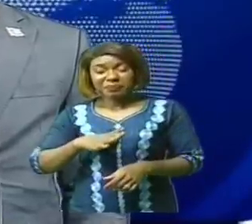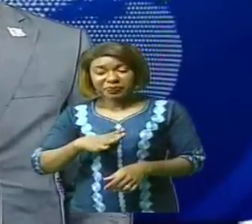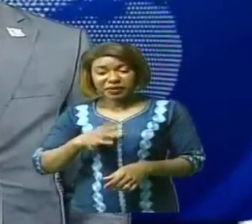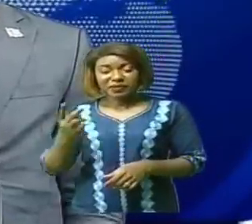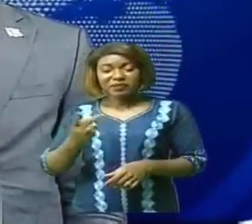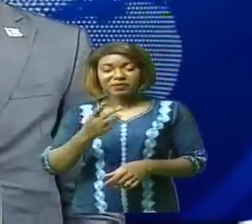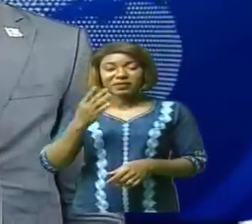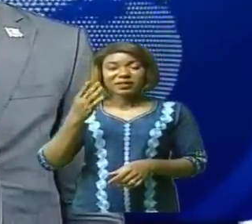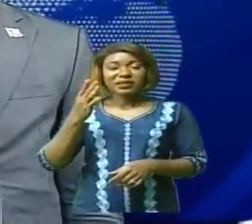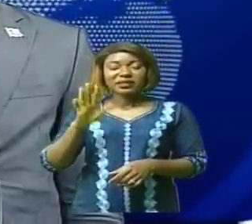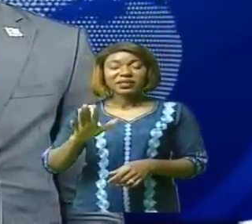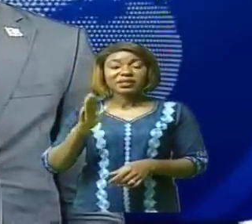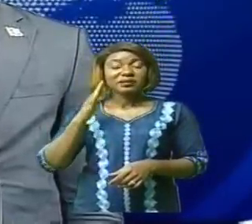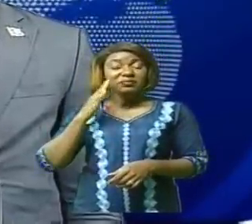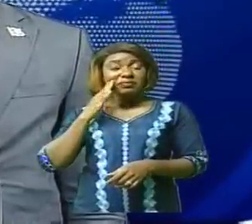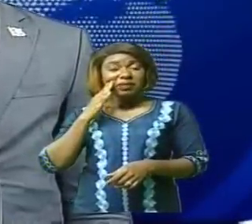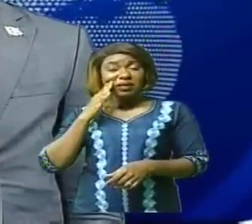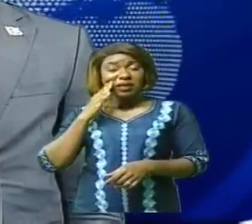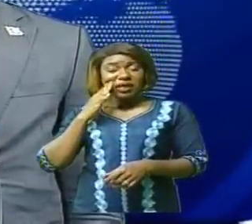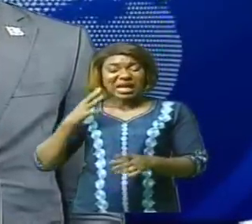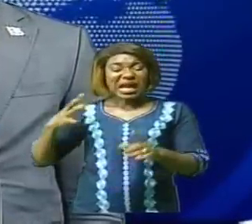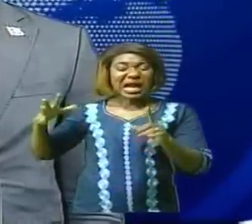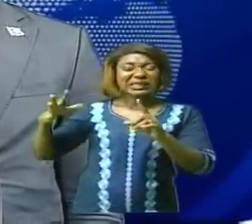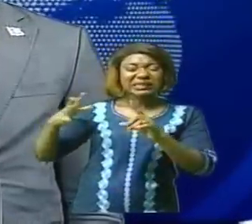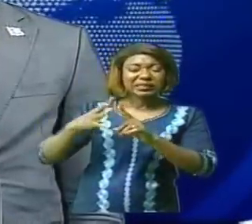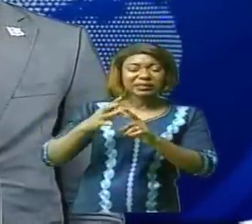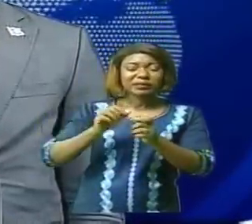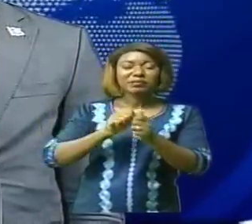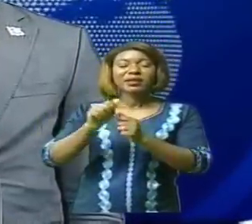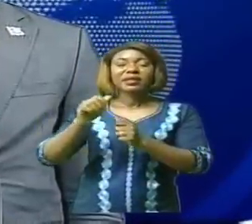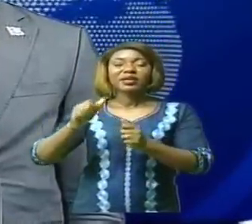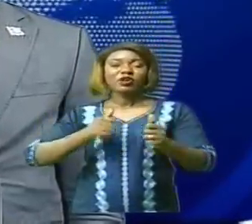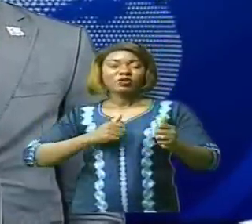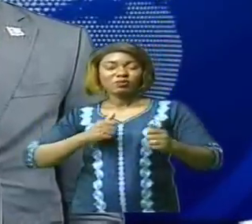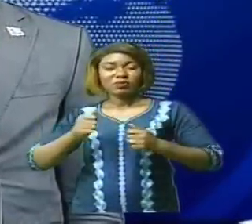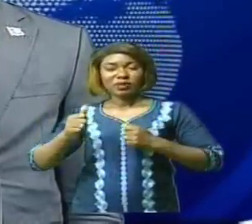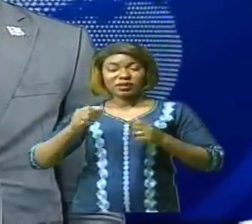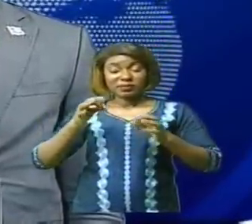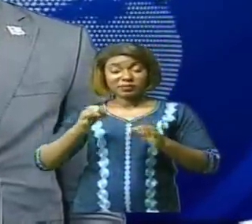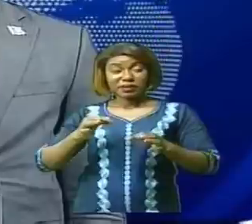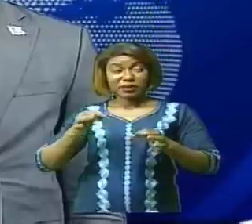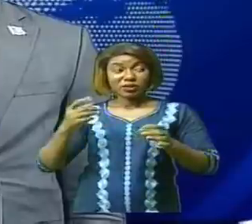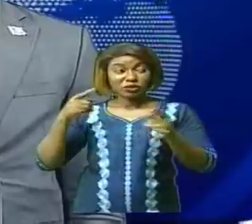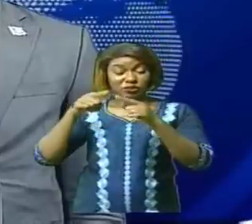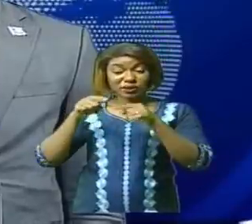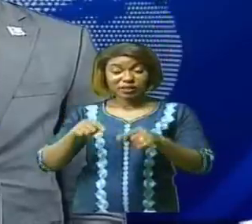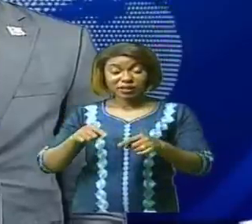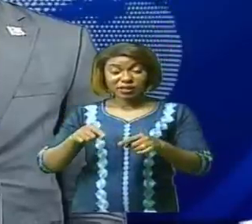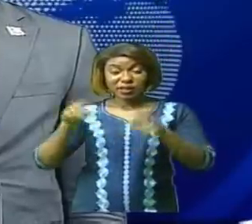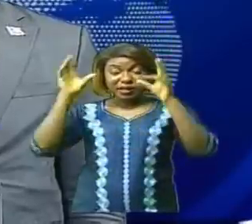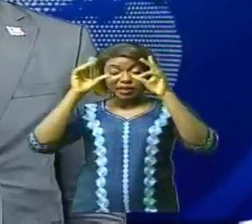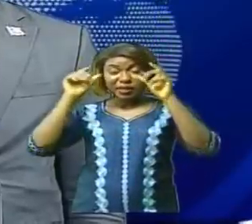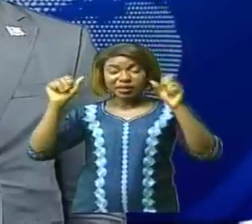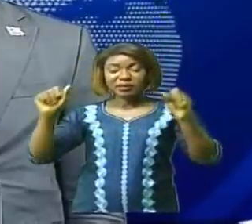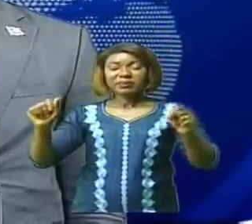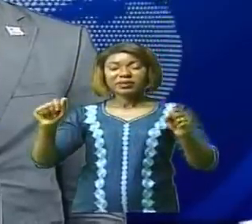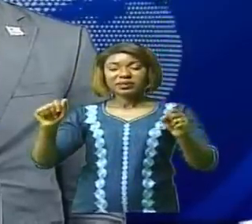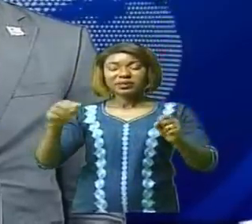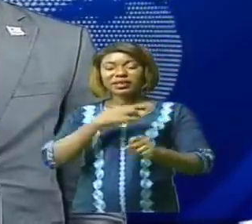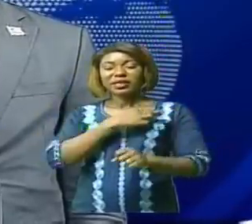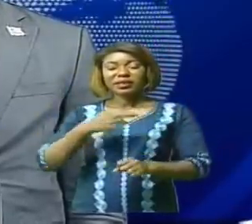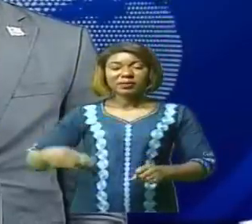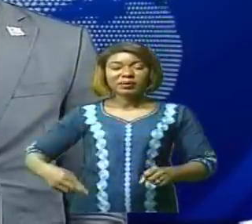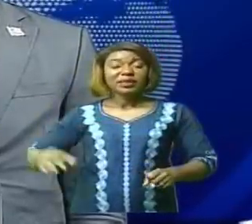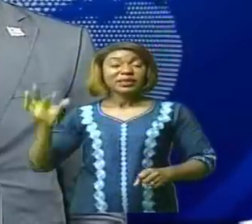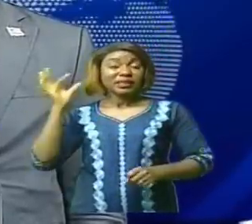sommes attaqués par les Rwandais. Mais jusque-là, le président de la République du Kenya, son Excellence Uhuru Kenyatta, qui est le président